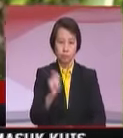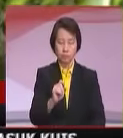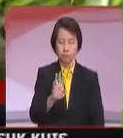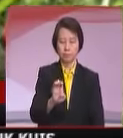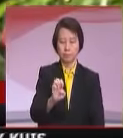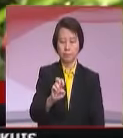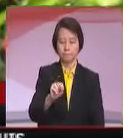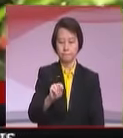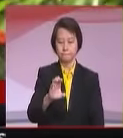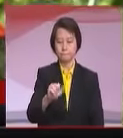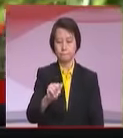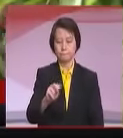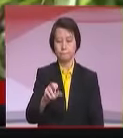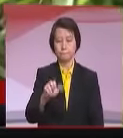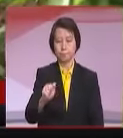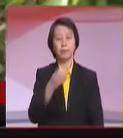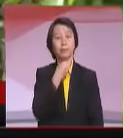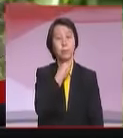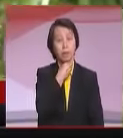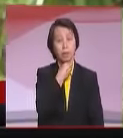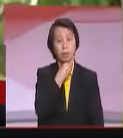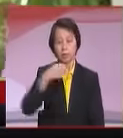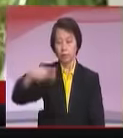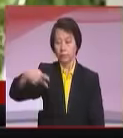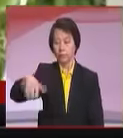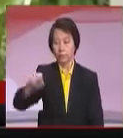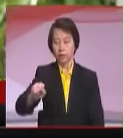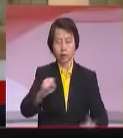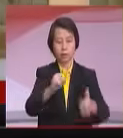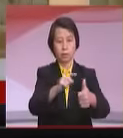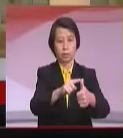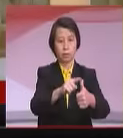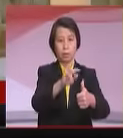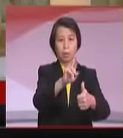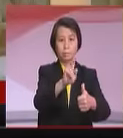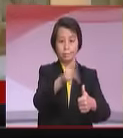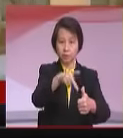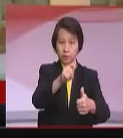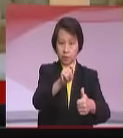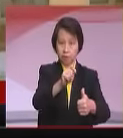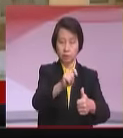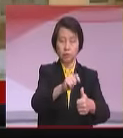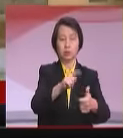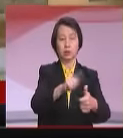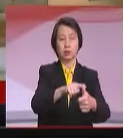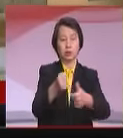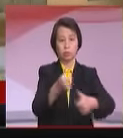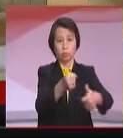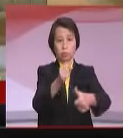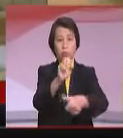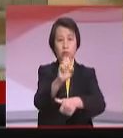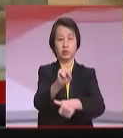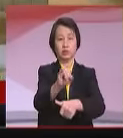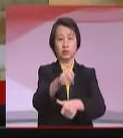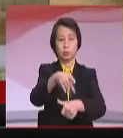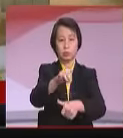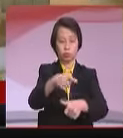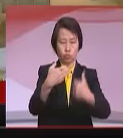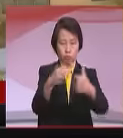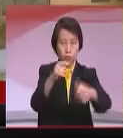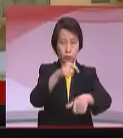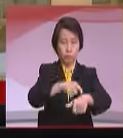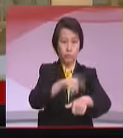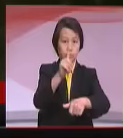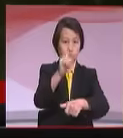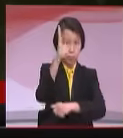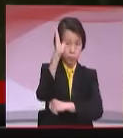Jawatankuasa Pengurusan Bencana Negeri melaporkan PPS Dewan Orang Ramai RPT Tok Sirat di Sungai Siput dibuka pada pukul 1